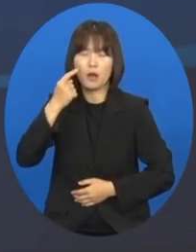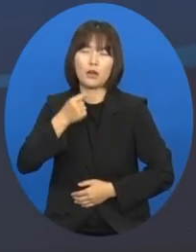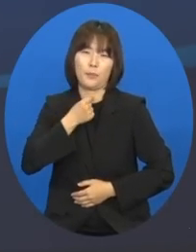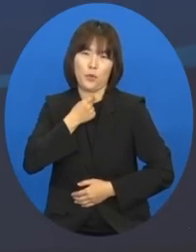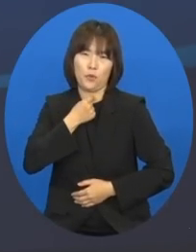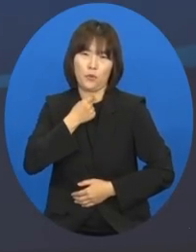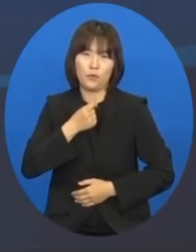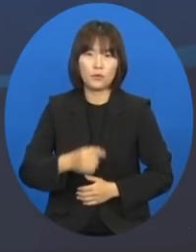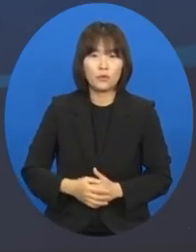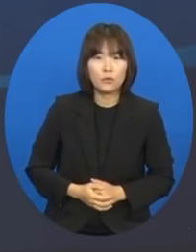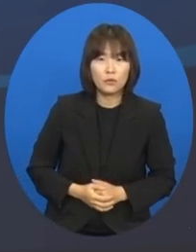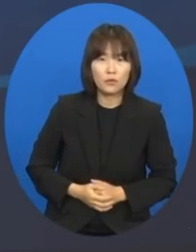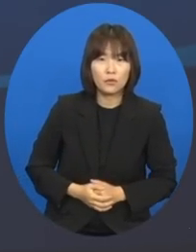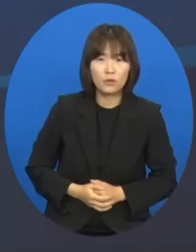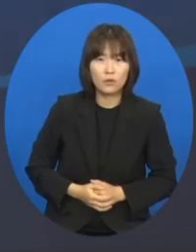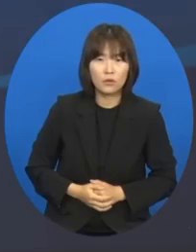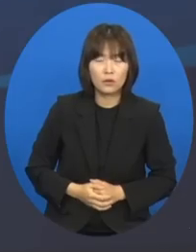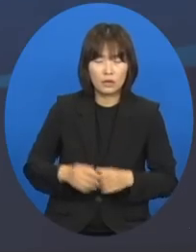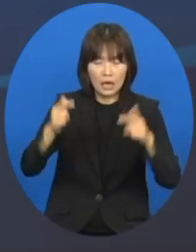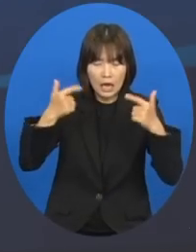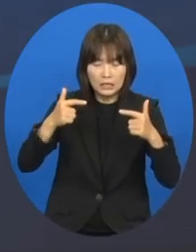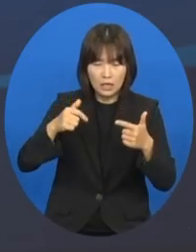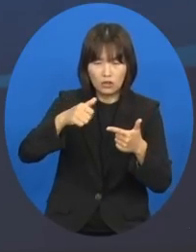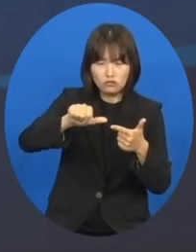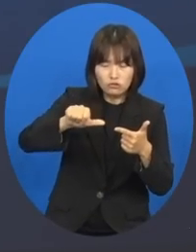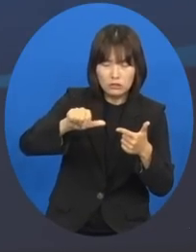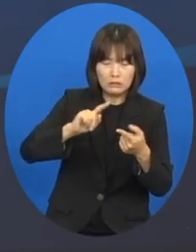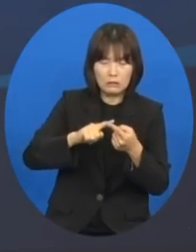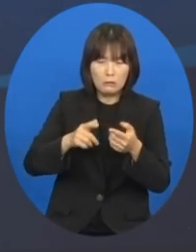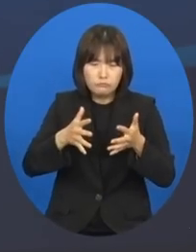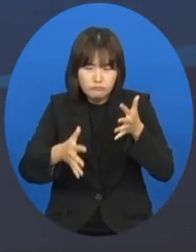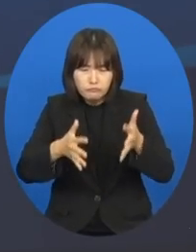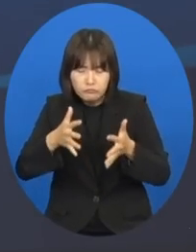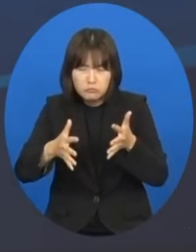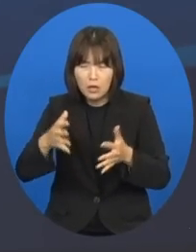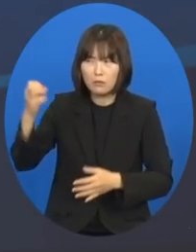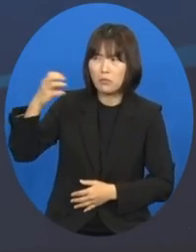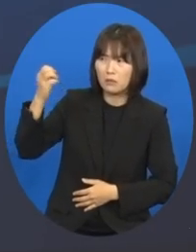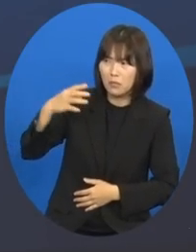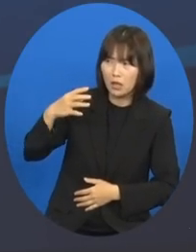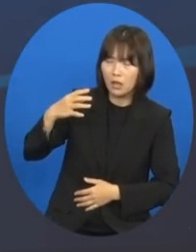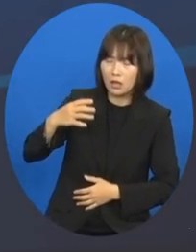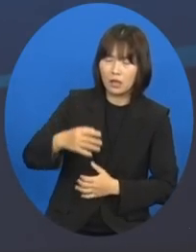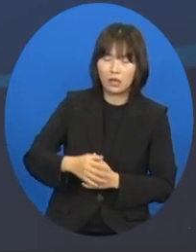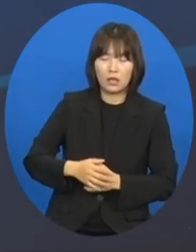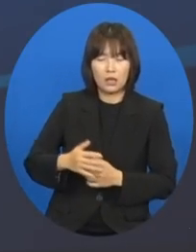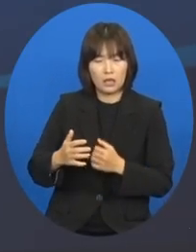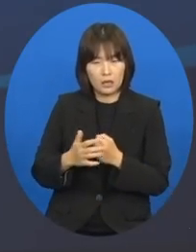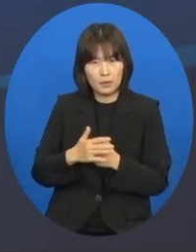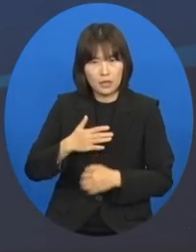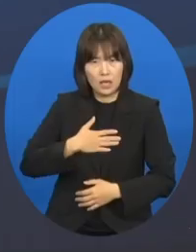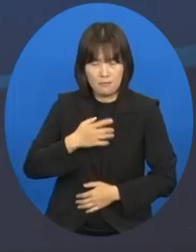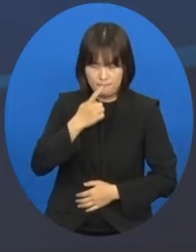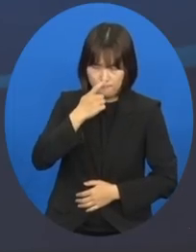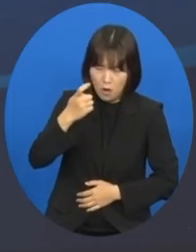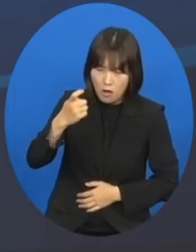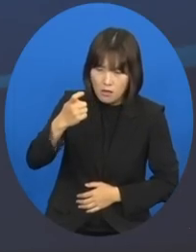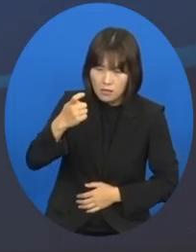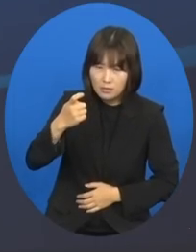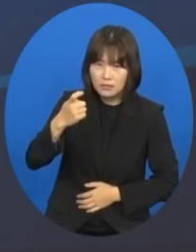취급했거든요 늘 미숙한 인생 취급했거든요 나도 멋지게 해낼 수 있다는 걸 보여주고 싶은 거예요 증명하고 싶은